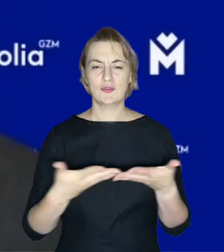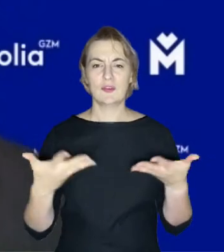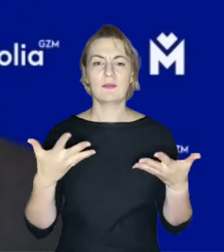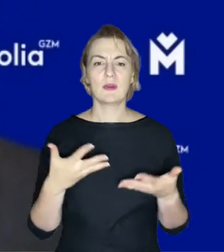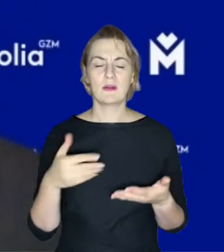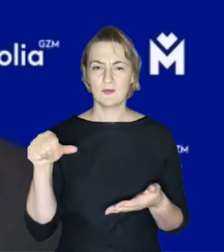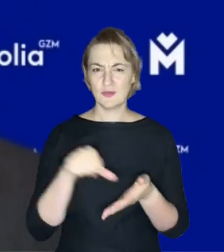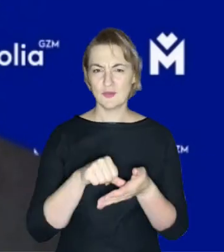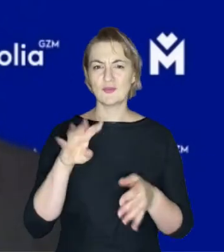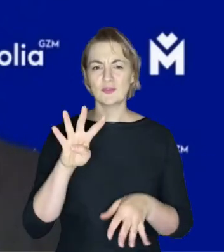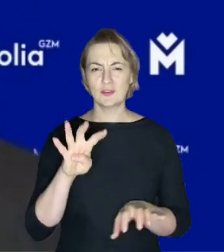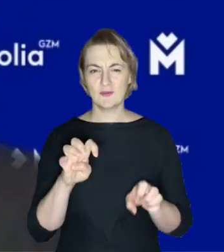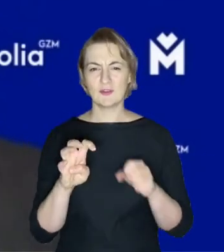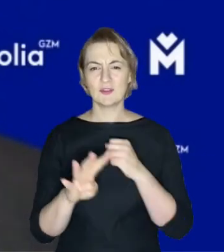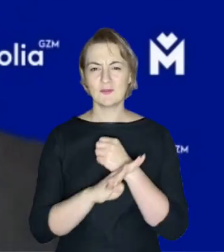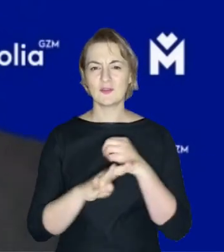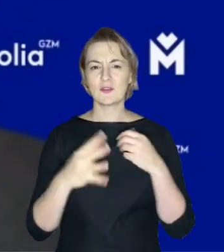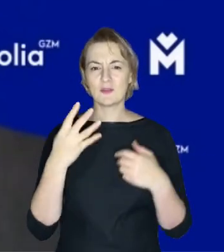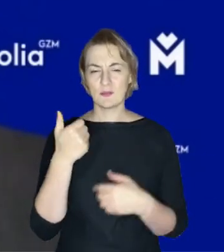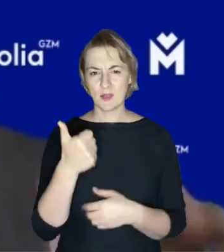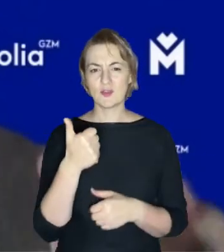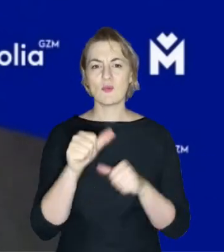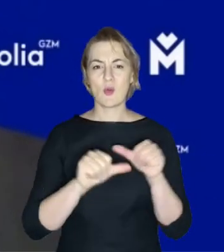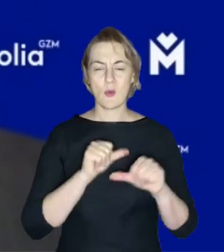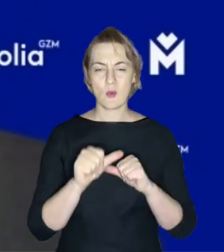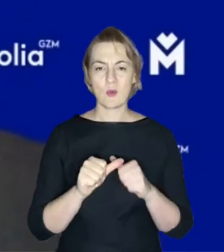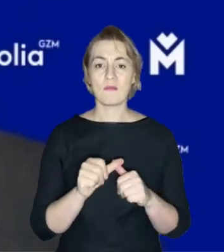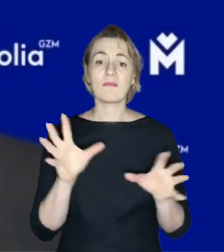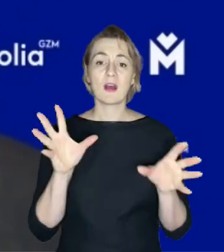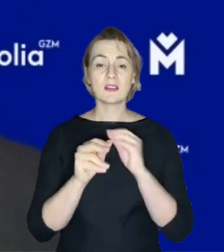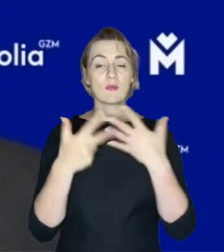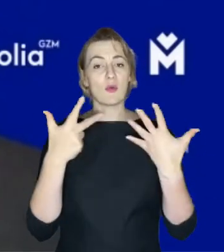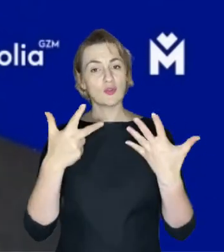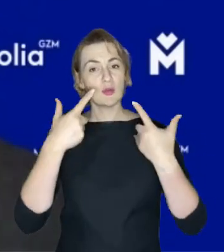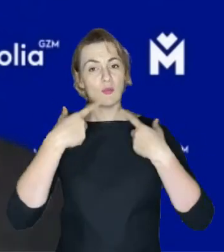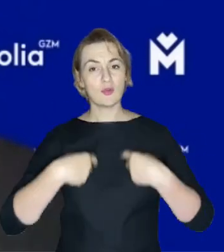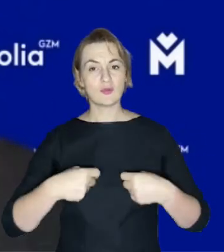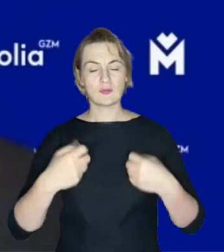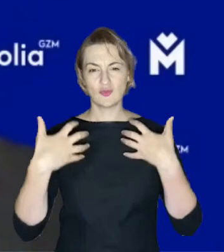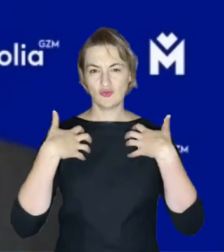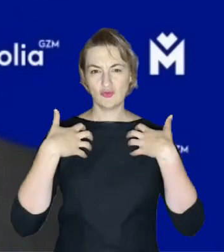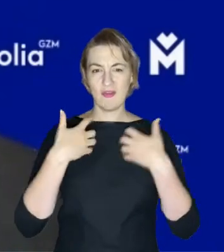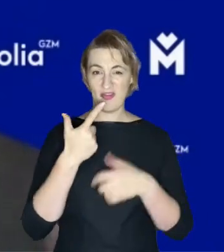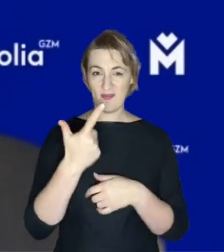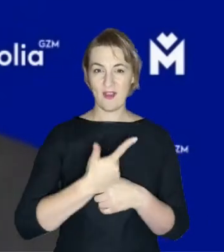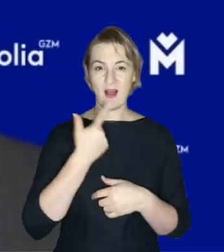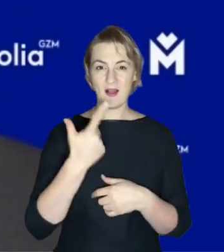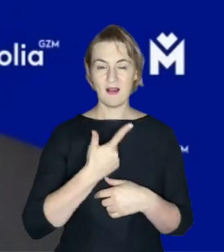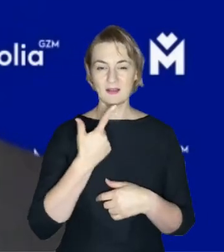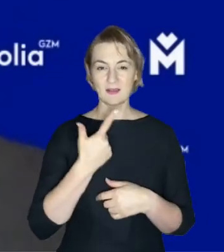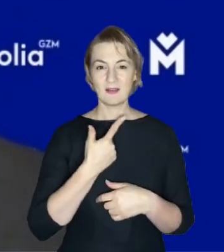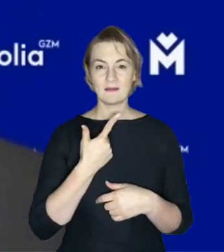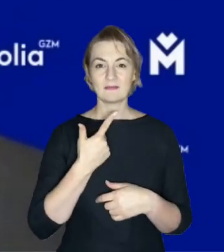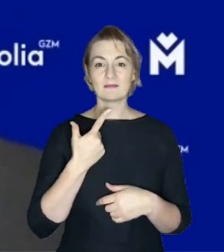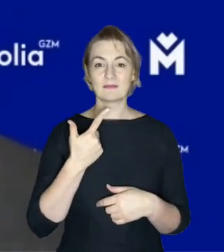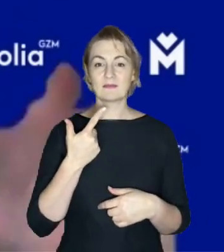1991 roku. I ona tam z 8 osobami, 8 osób tam żyło przez 2 lata. I ona po